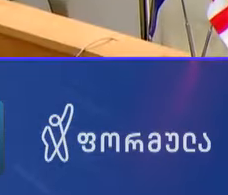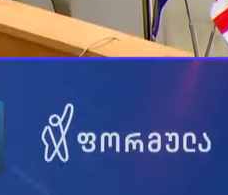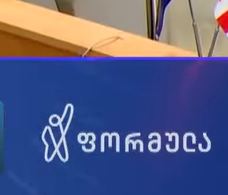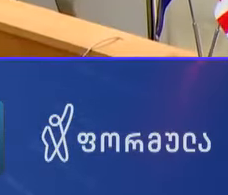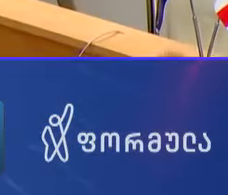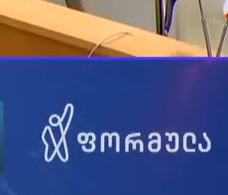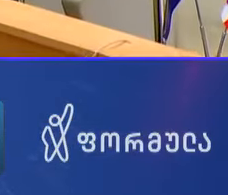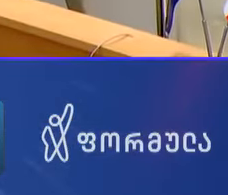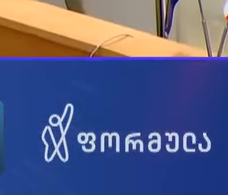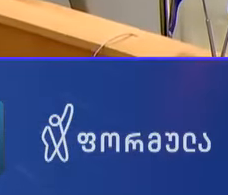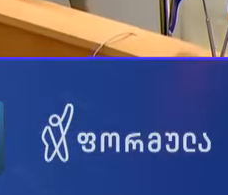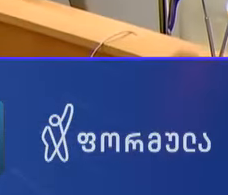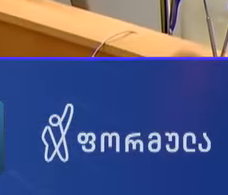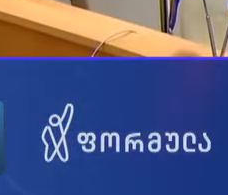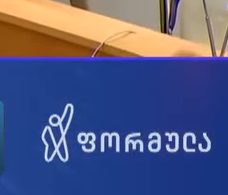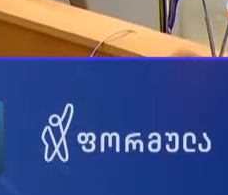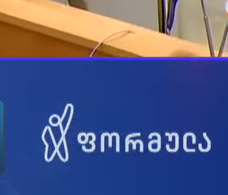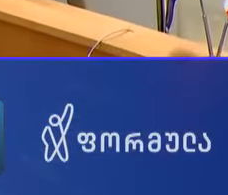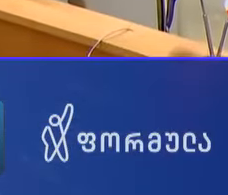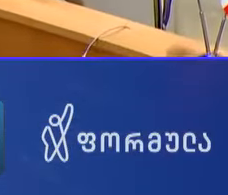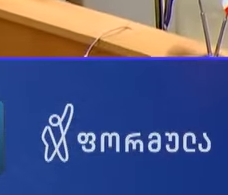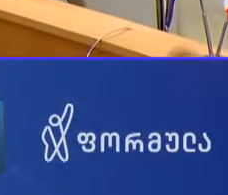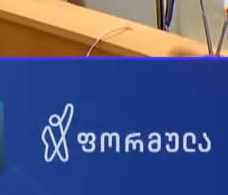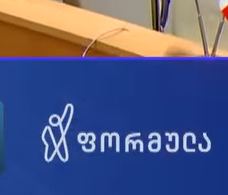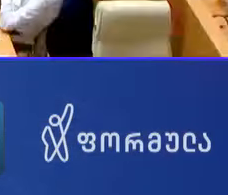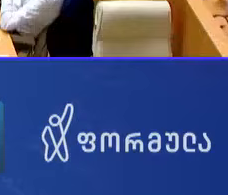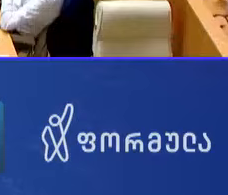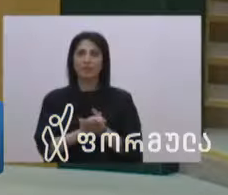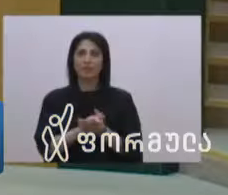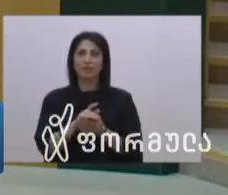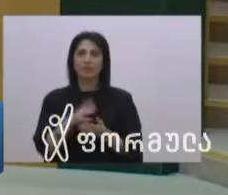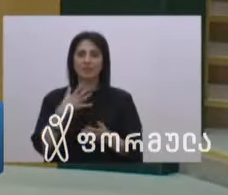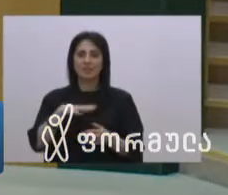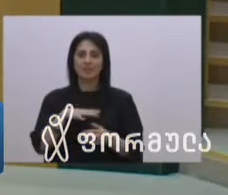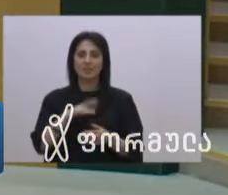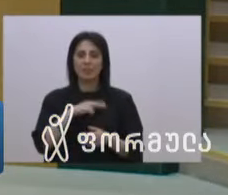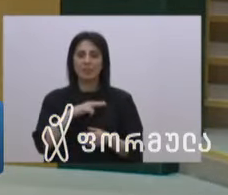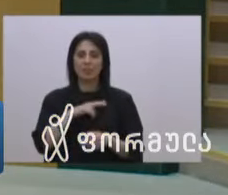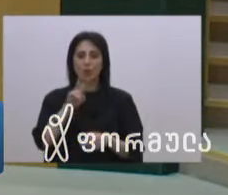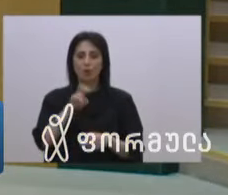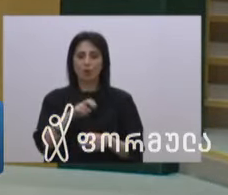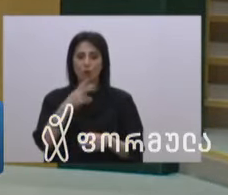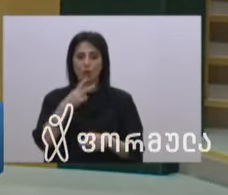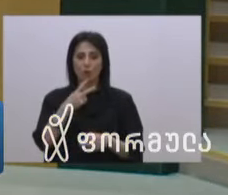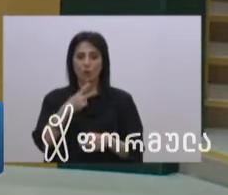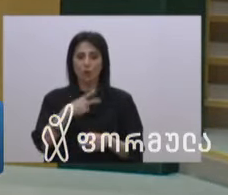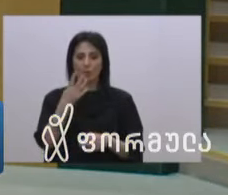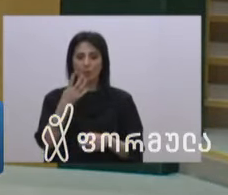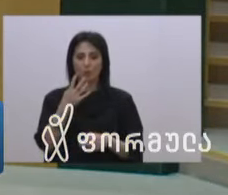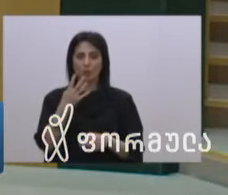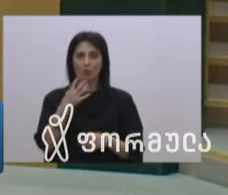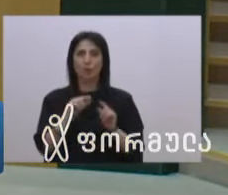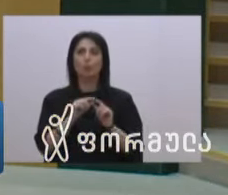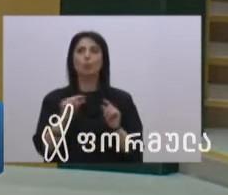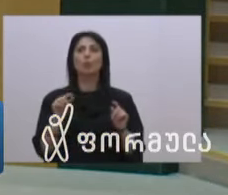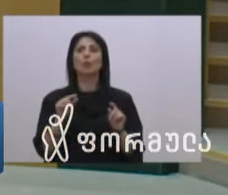და ამის მიხედვით აძლევდა მათ სიტყვის უფლებას. პარლამენტის რეგლამენტის 224